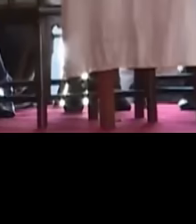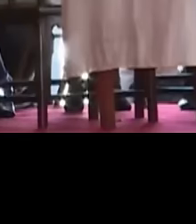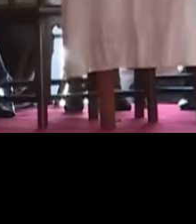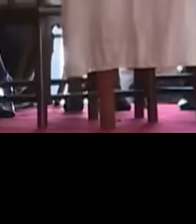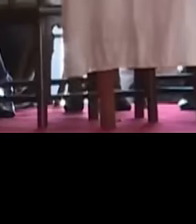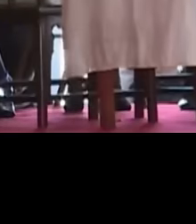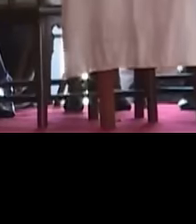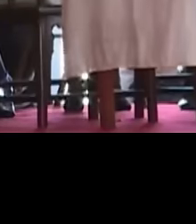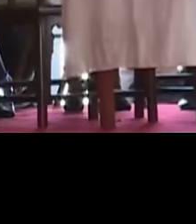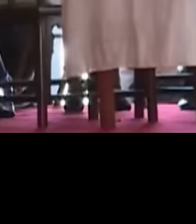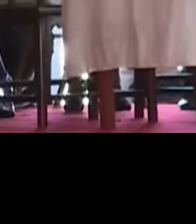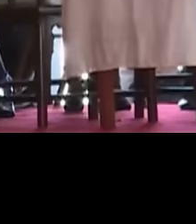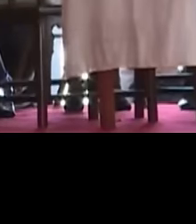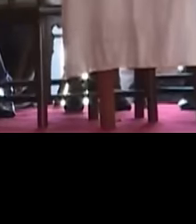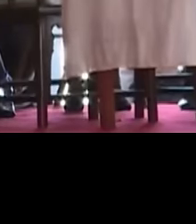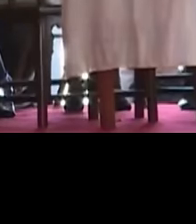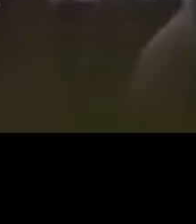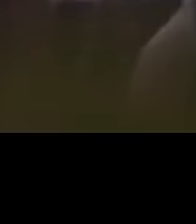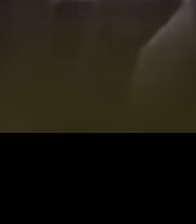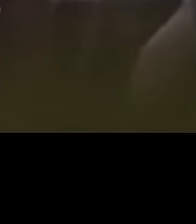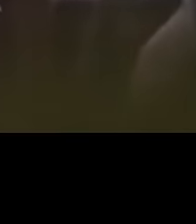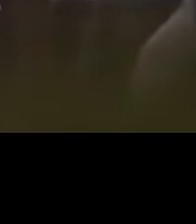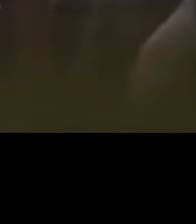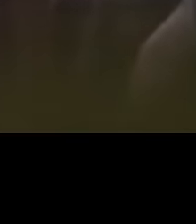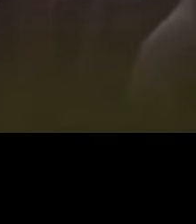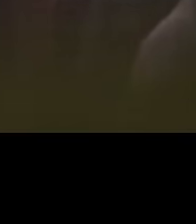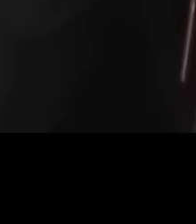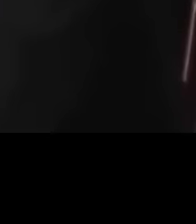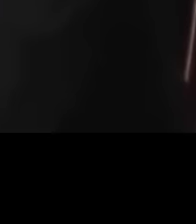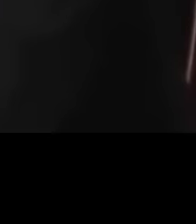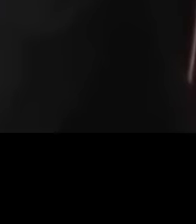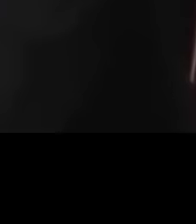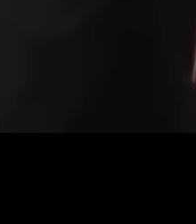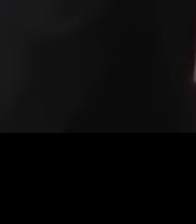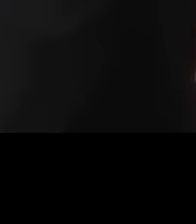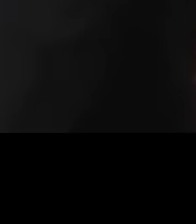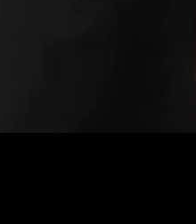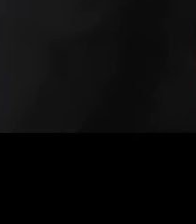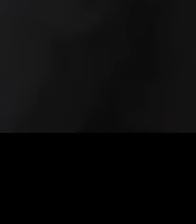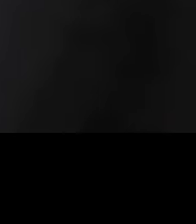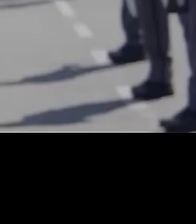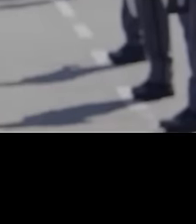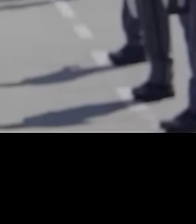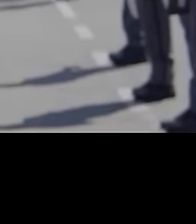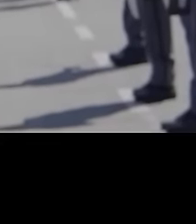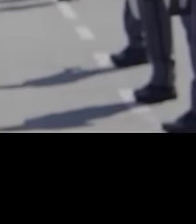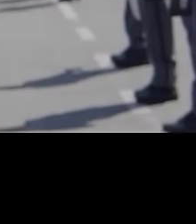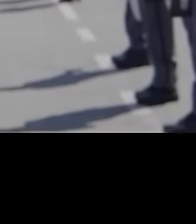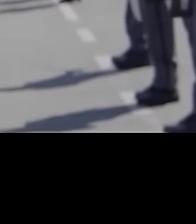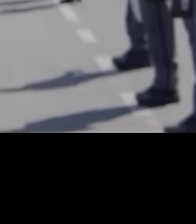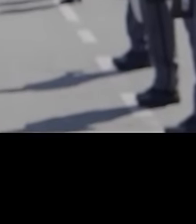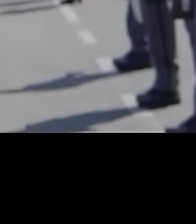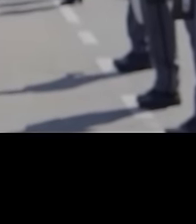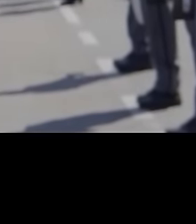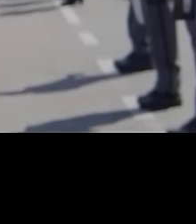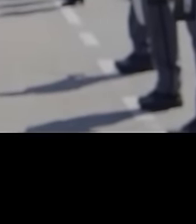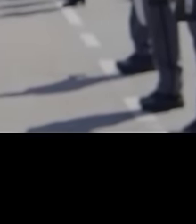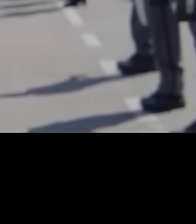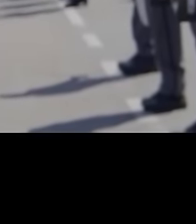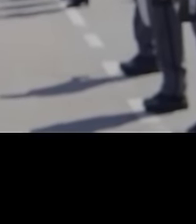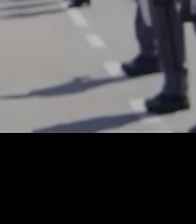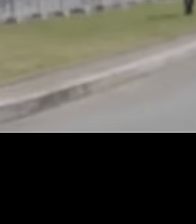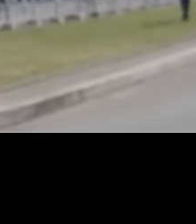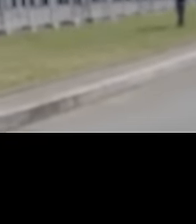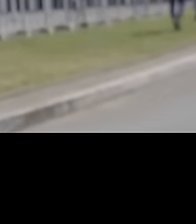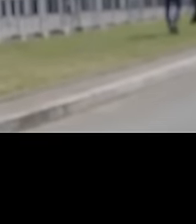Ruim 4 jaar geleden nam de regering Santokki Brunswijk het roer over met een duidelijke missie.